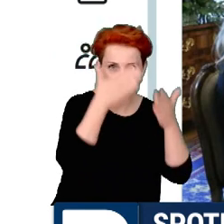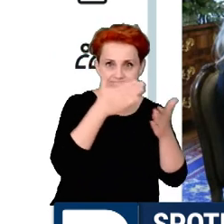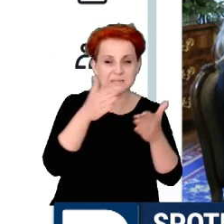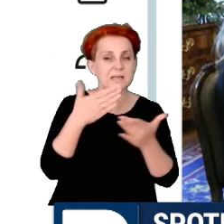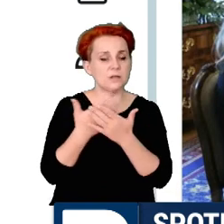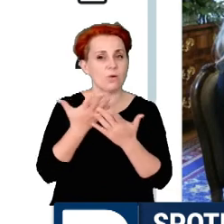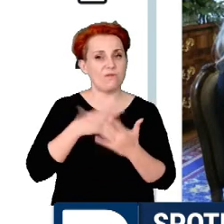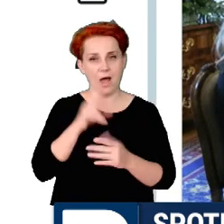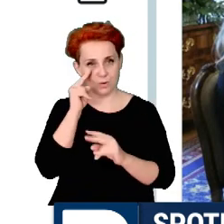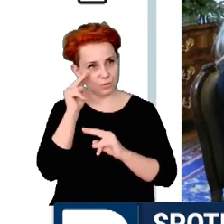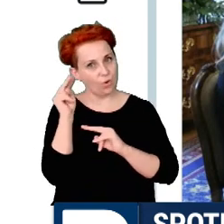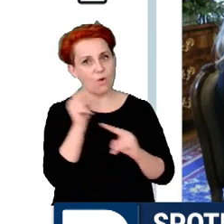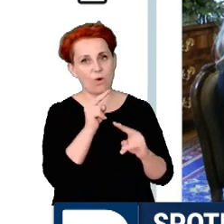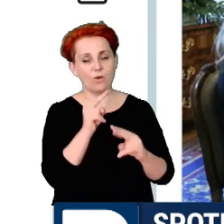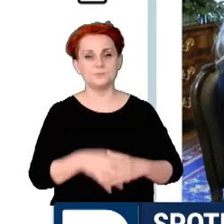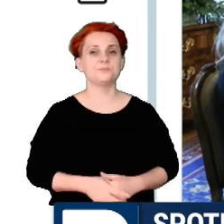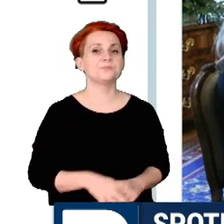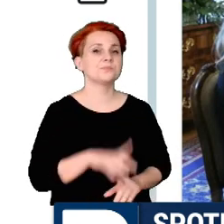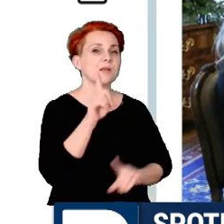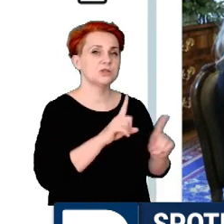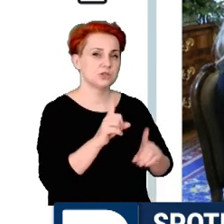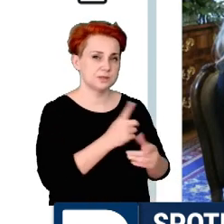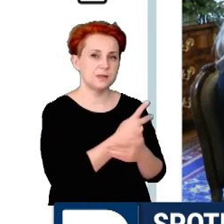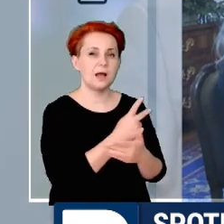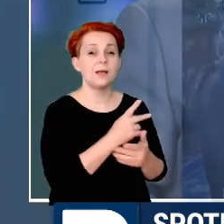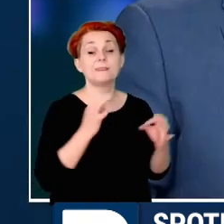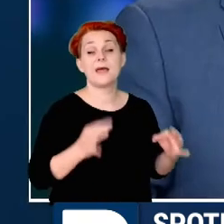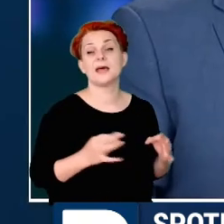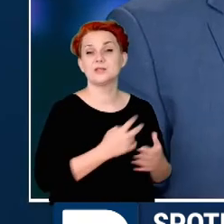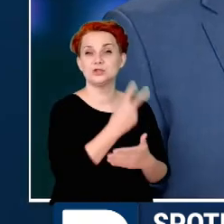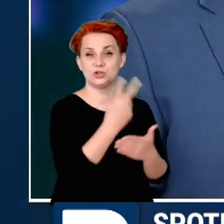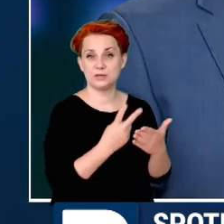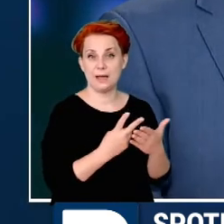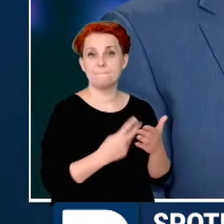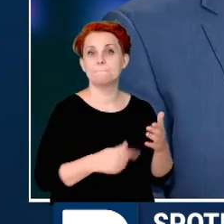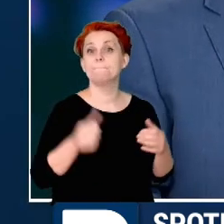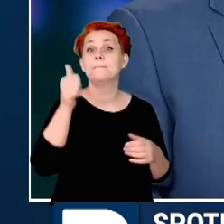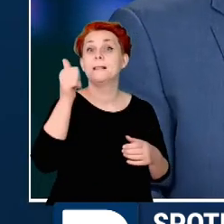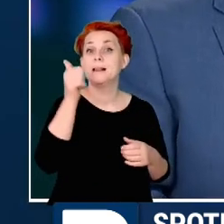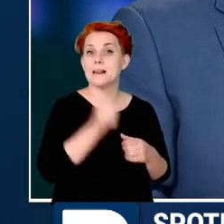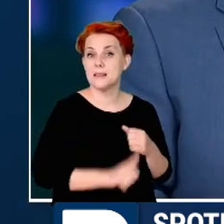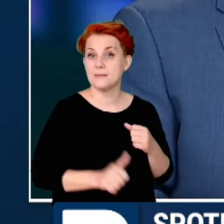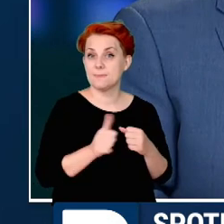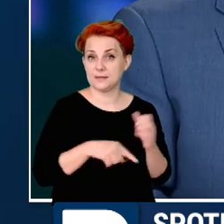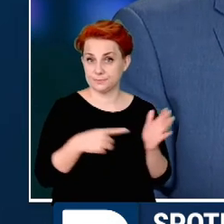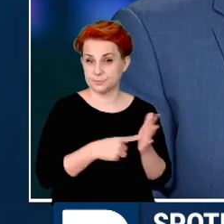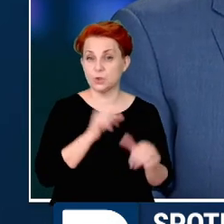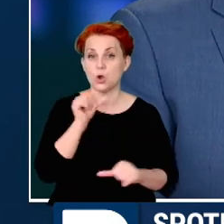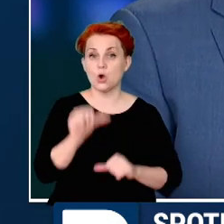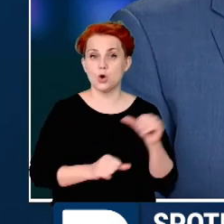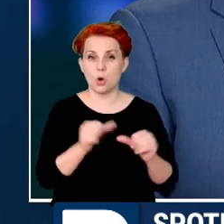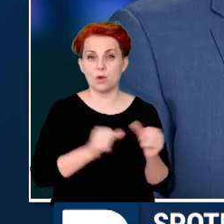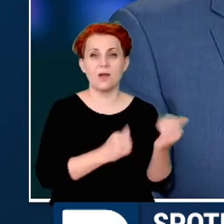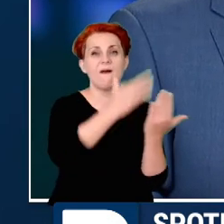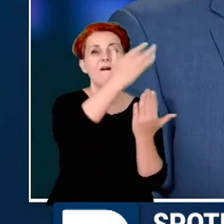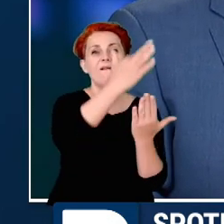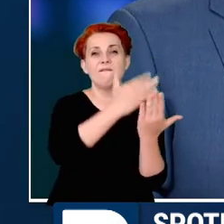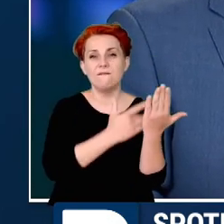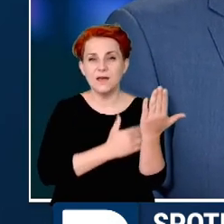spojrzeć i pchnąć. Tymczasem czytam, że w lipcu tego roku w wykazie prac legislacyjnych